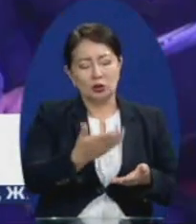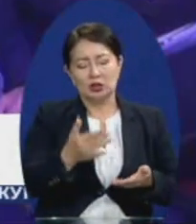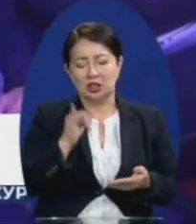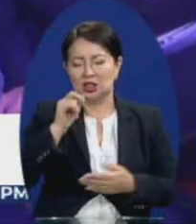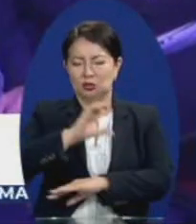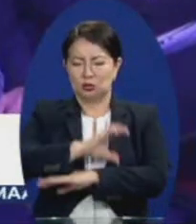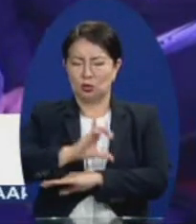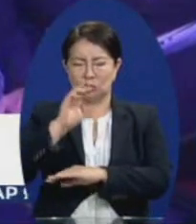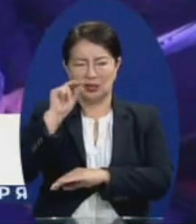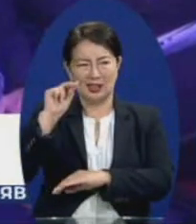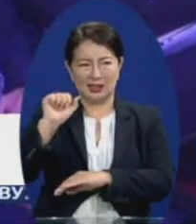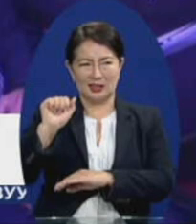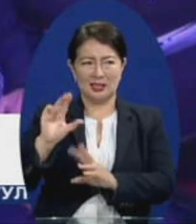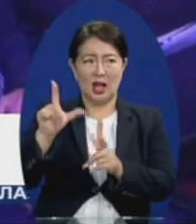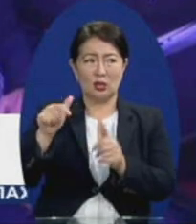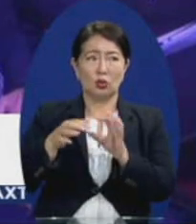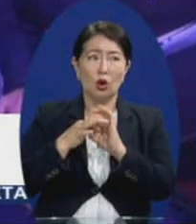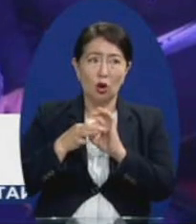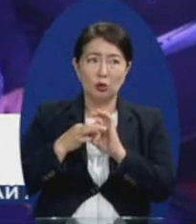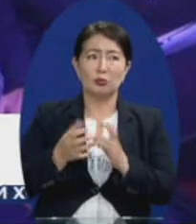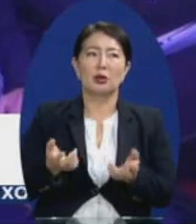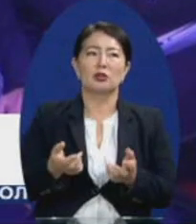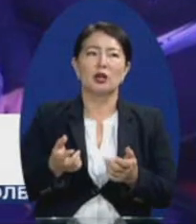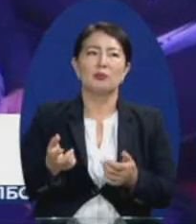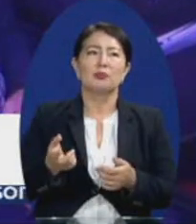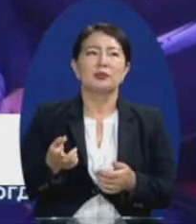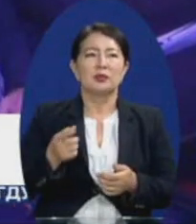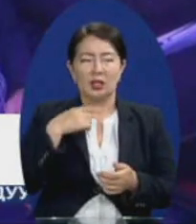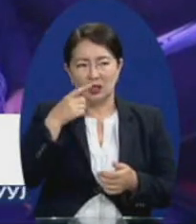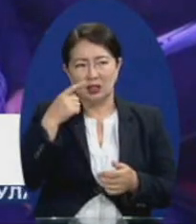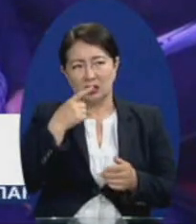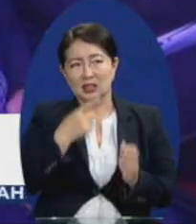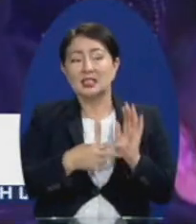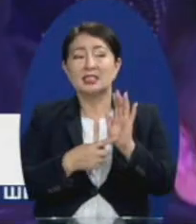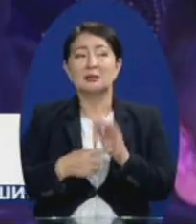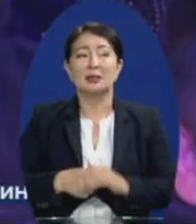чанарыг сайжруулахтай холбогдох байр суурийг иргэд илэрхийллээ.